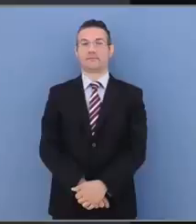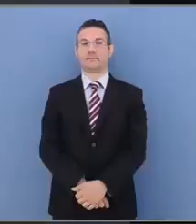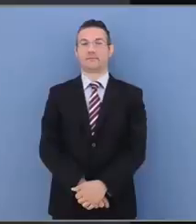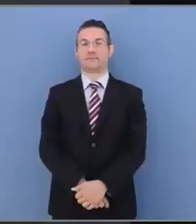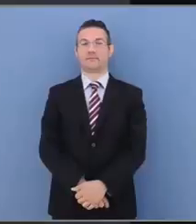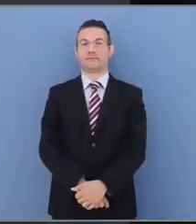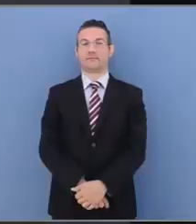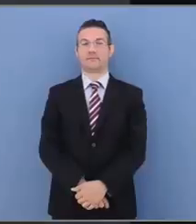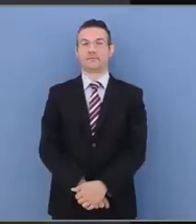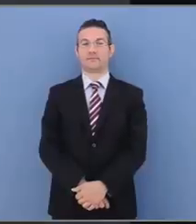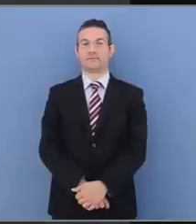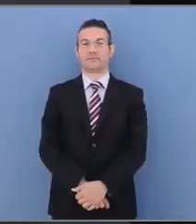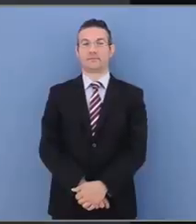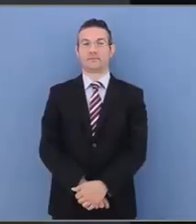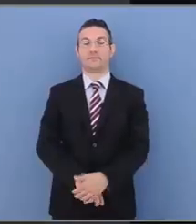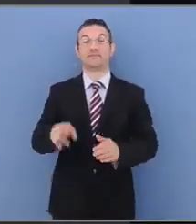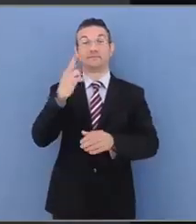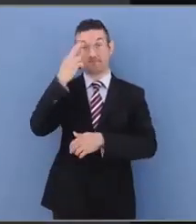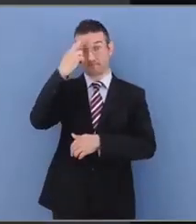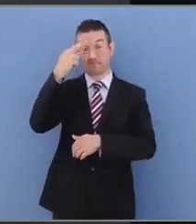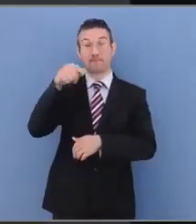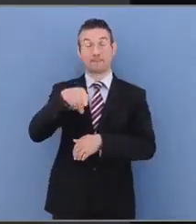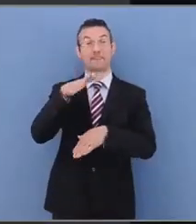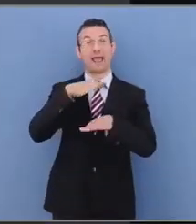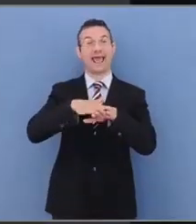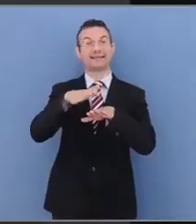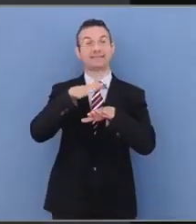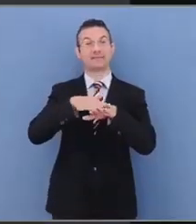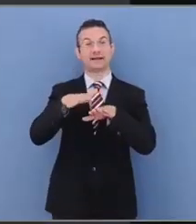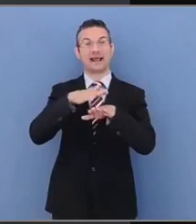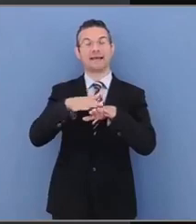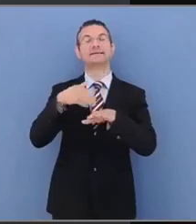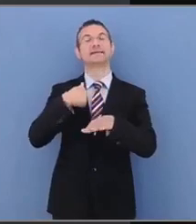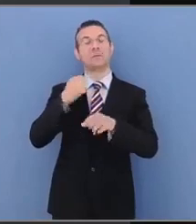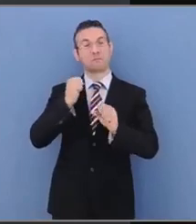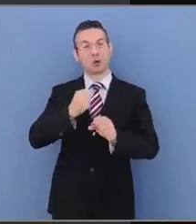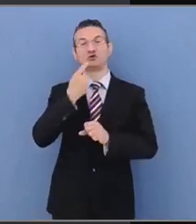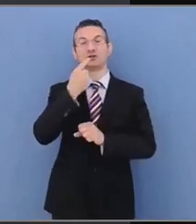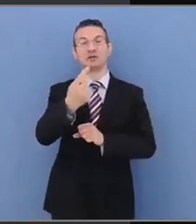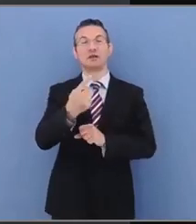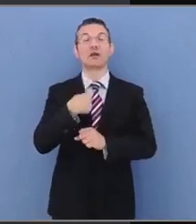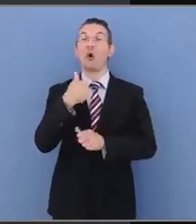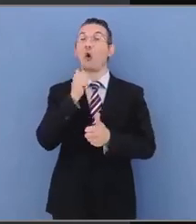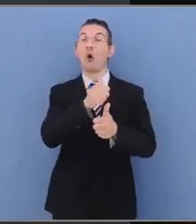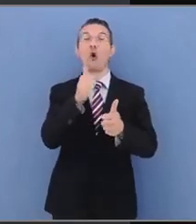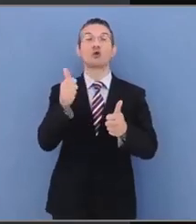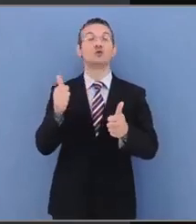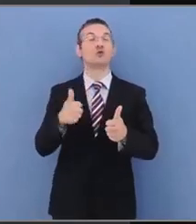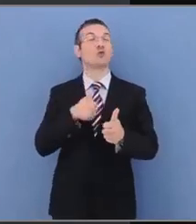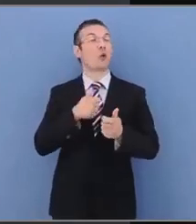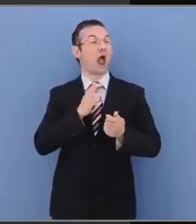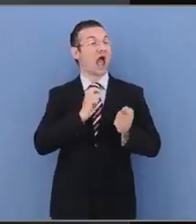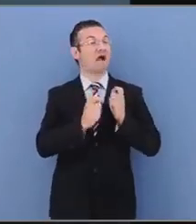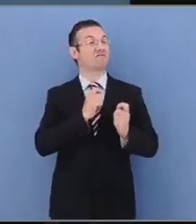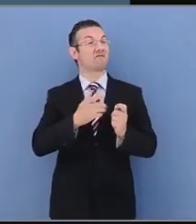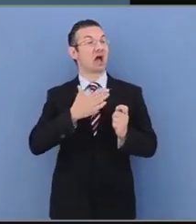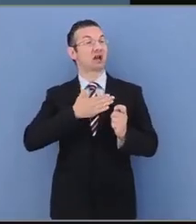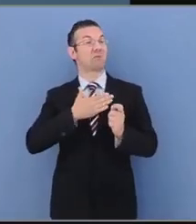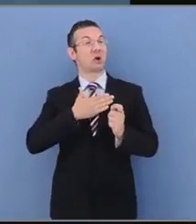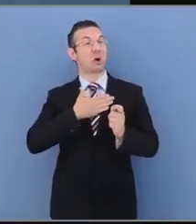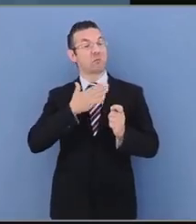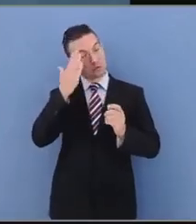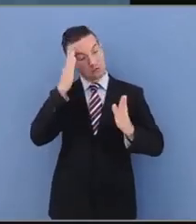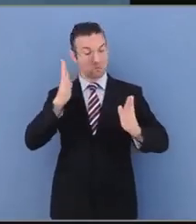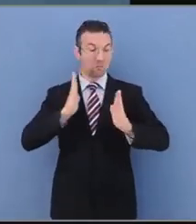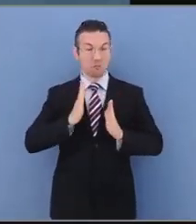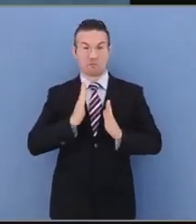Riguardando questa esperienza, viene in mente di dire: non è vero che ognuno pensa solo ai fatti propri in questo mondo, e che quando